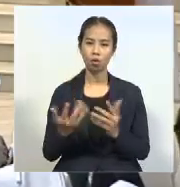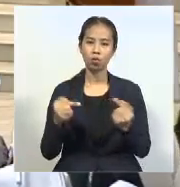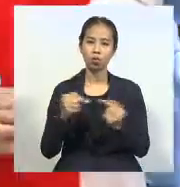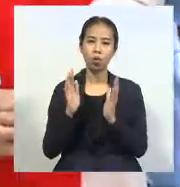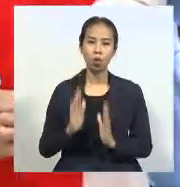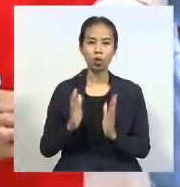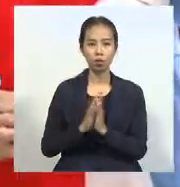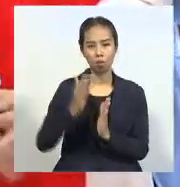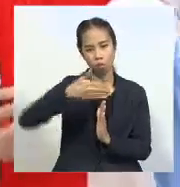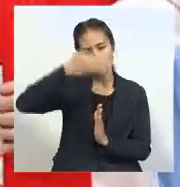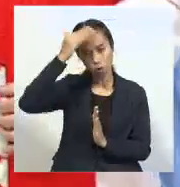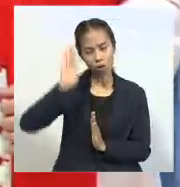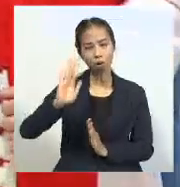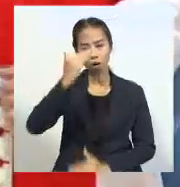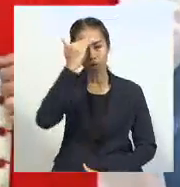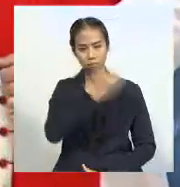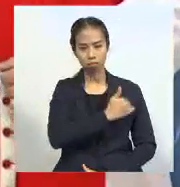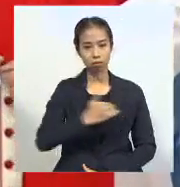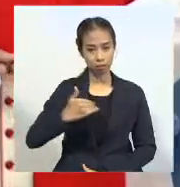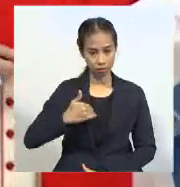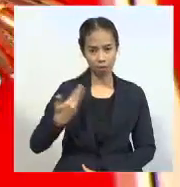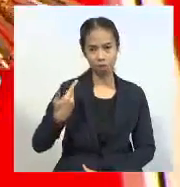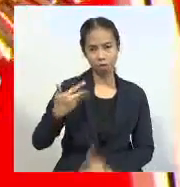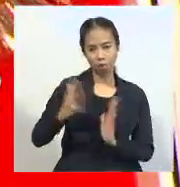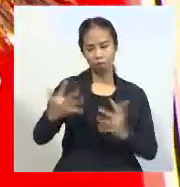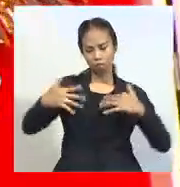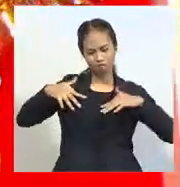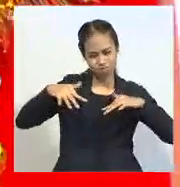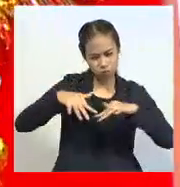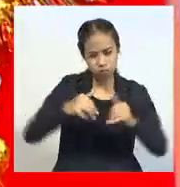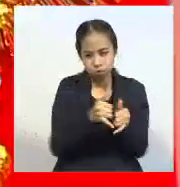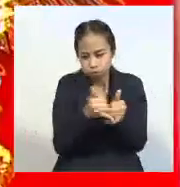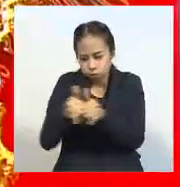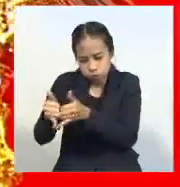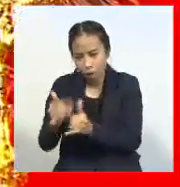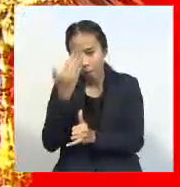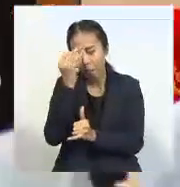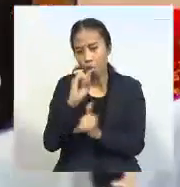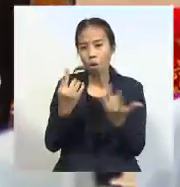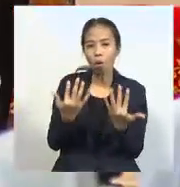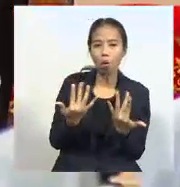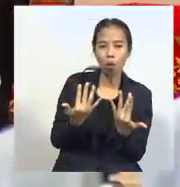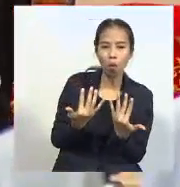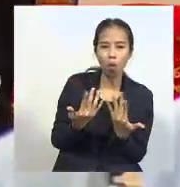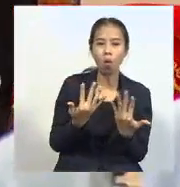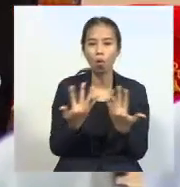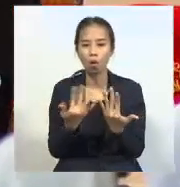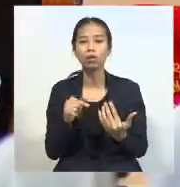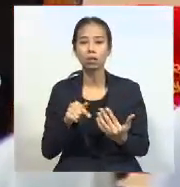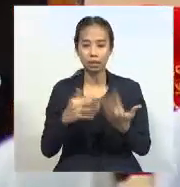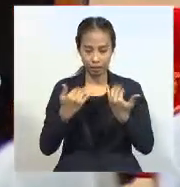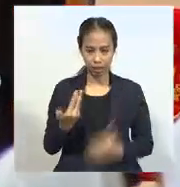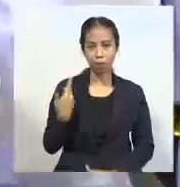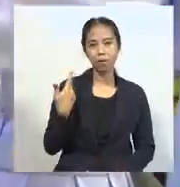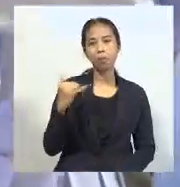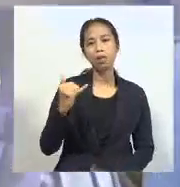บวชในศาสนานิกายโรมันคาทอลิกและคริสตชนเป็นจำนวนมากนะคะที่มารอรับเสด็จสมเด็จพระสันตะปาปาฟรังซิสซึ่งบางค